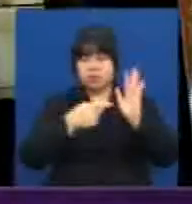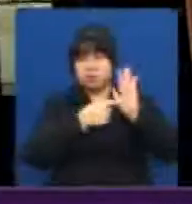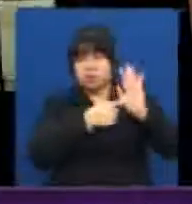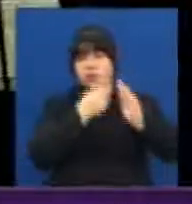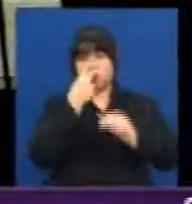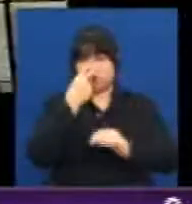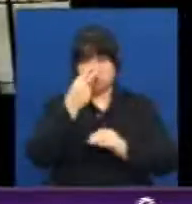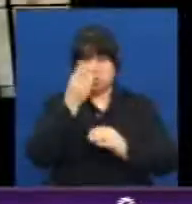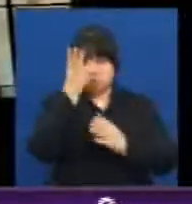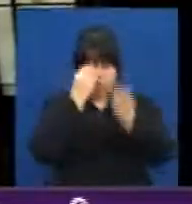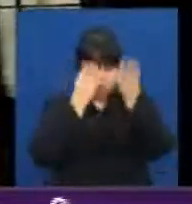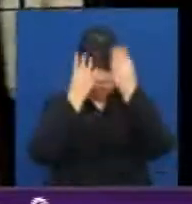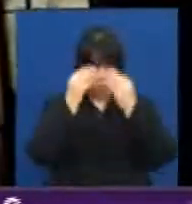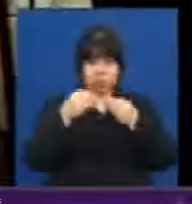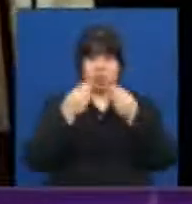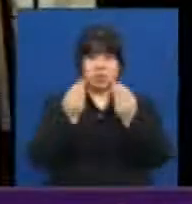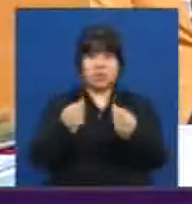ความร้อนเพื่อให้ความรู้เกี่ยวกับพี่น้องประชาชนด้วยค่ะ